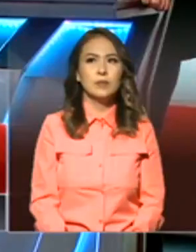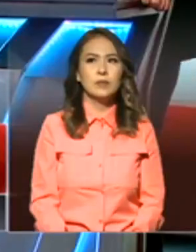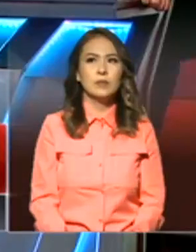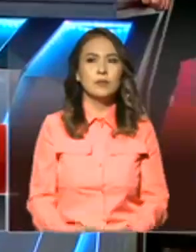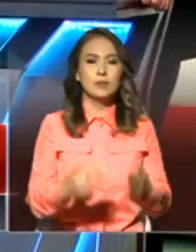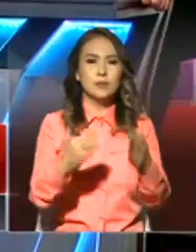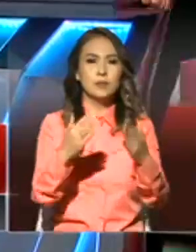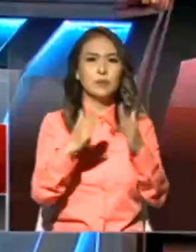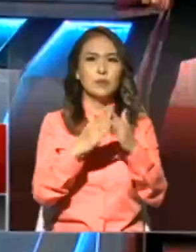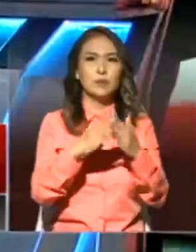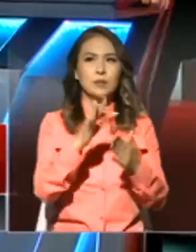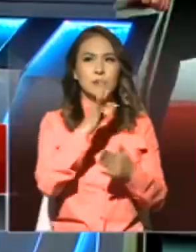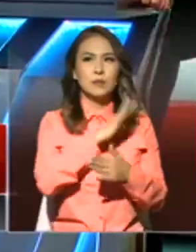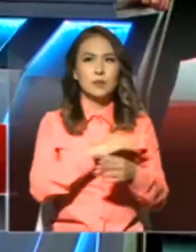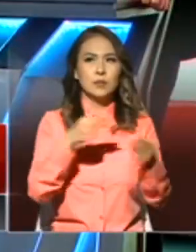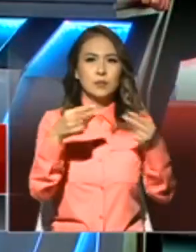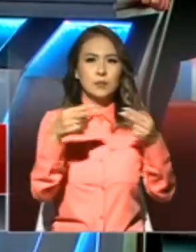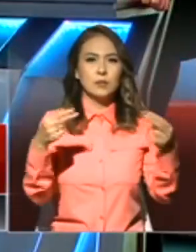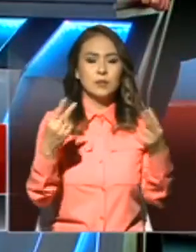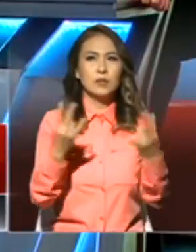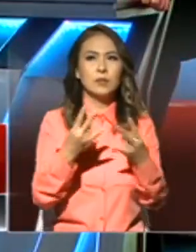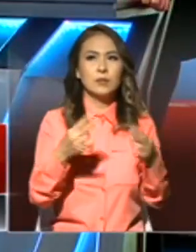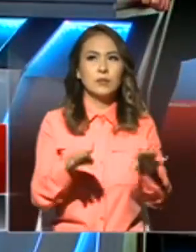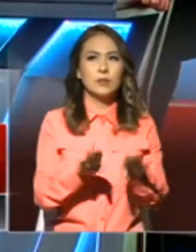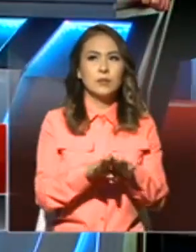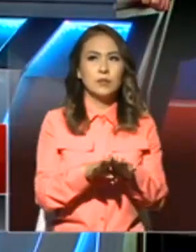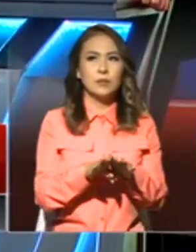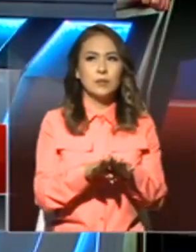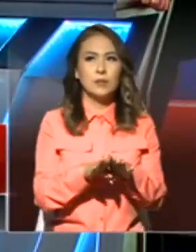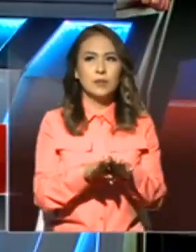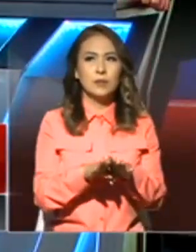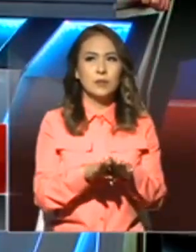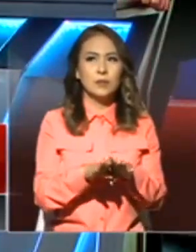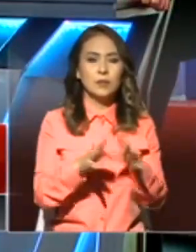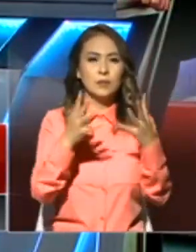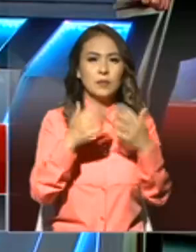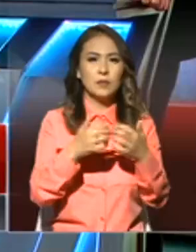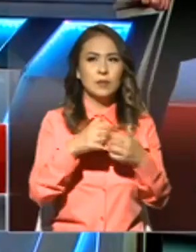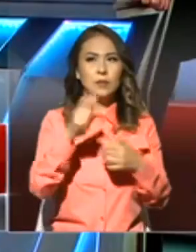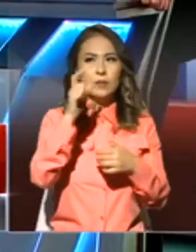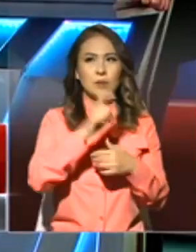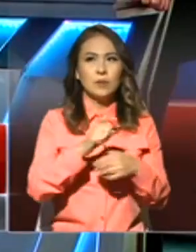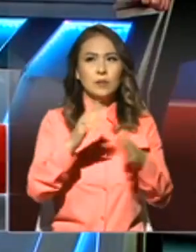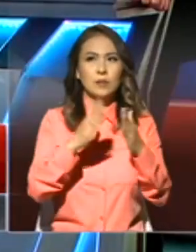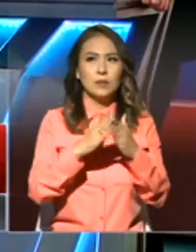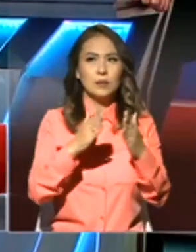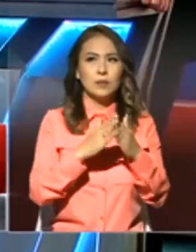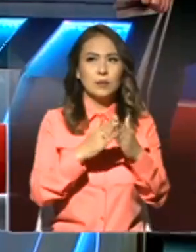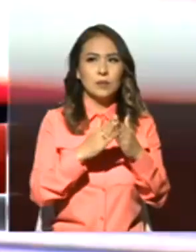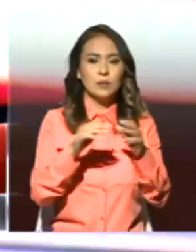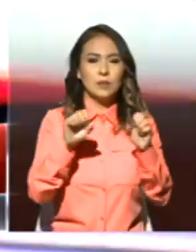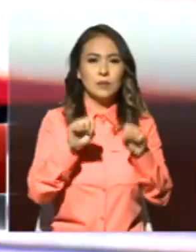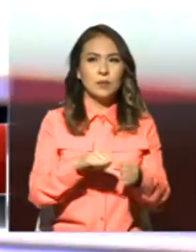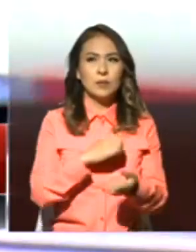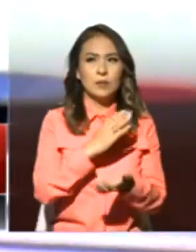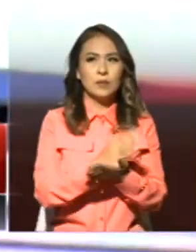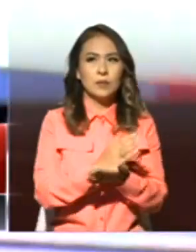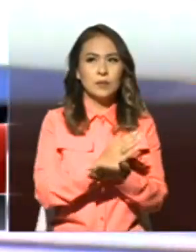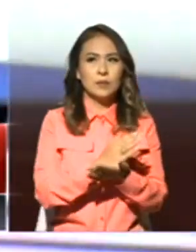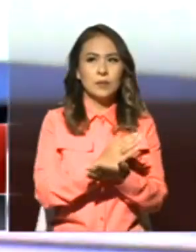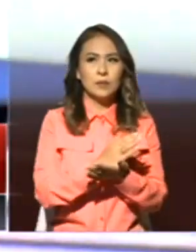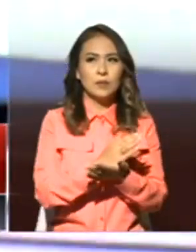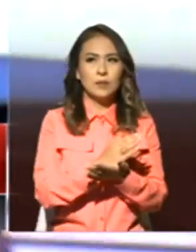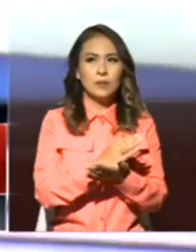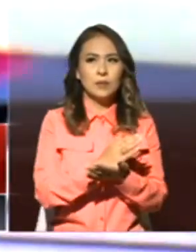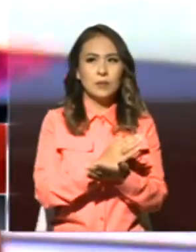пайда деген бізде екеу тең болу керек. Негізі оның өзінің адам бойынша адам баспанамен құқылы